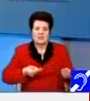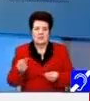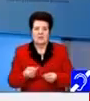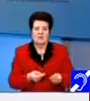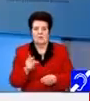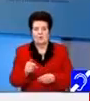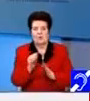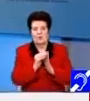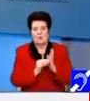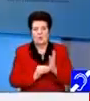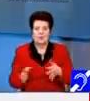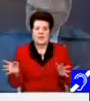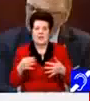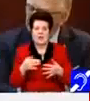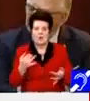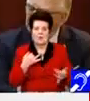un protocol de colaborare.